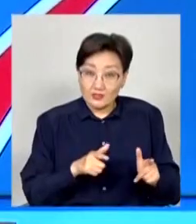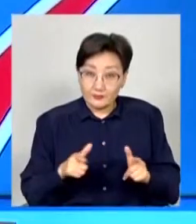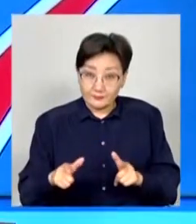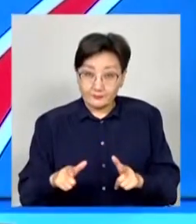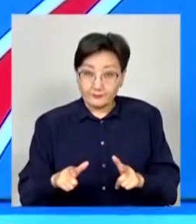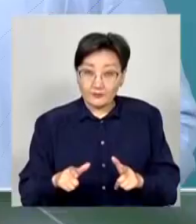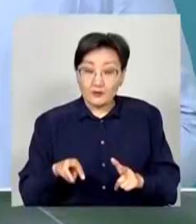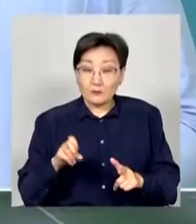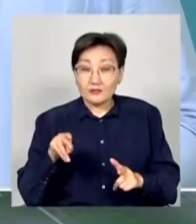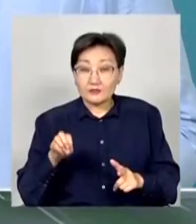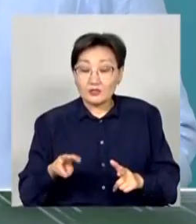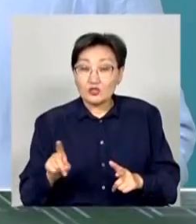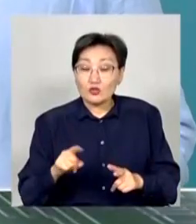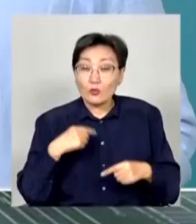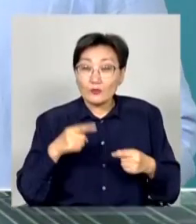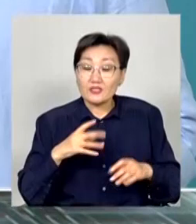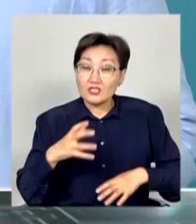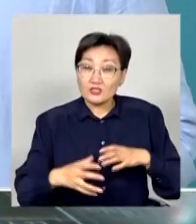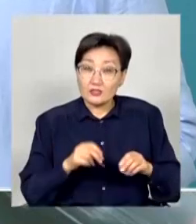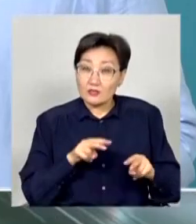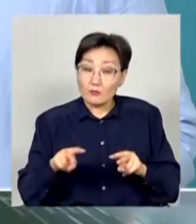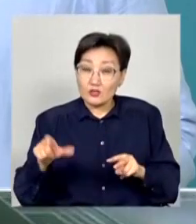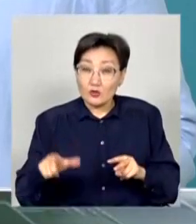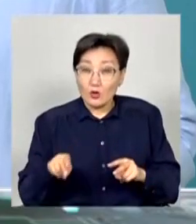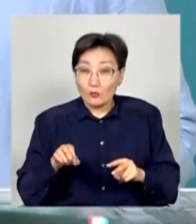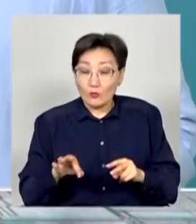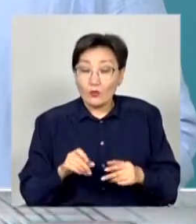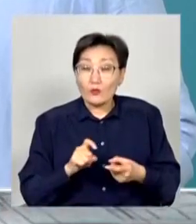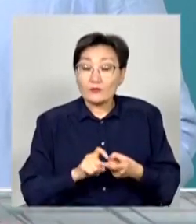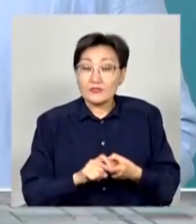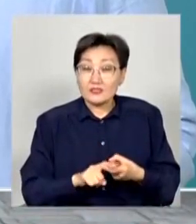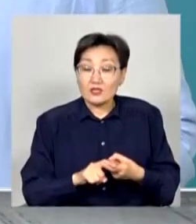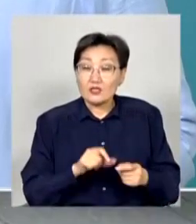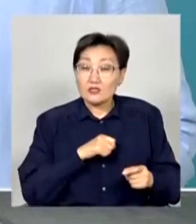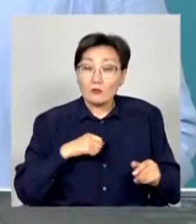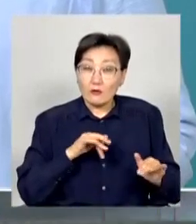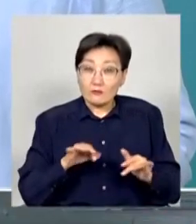связи. Максим, что говорят международные наблюдатели по поводу самого процесса?